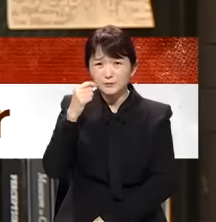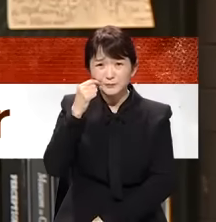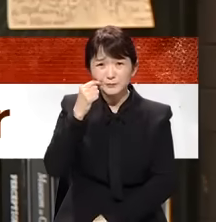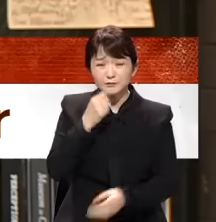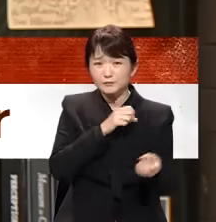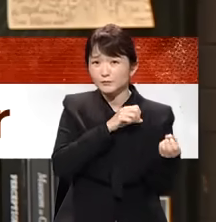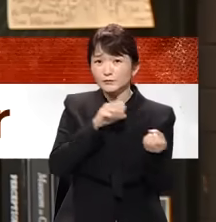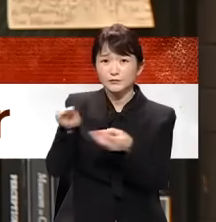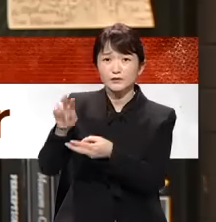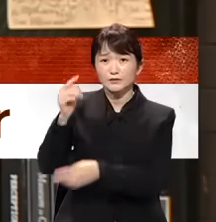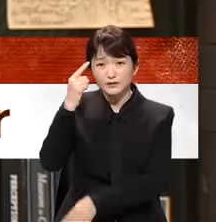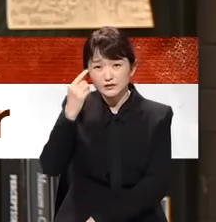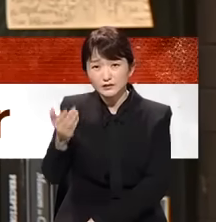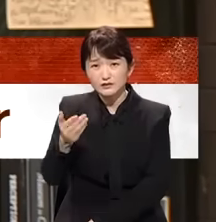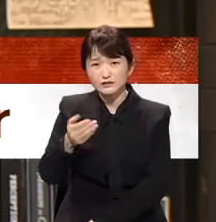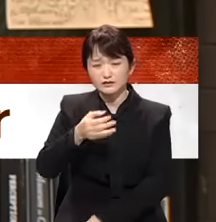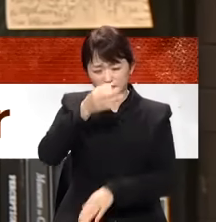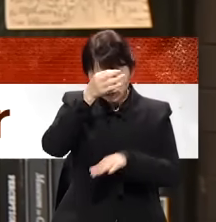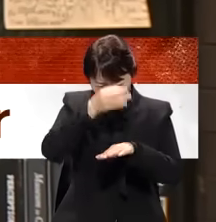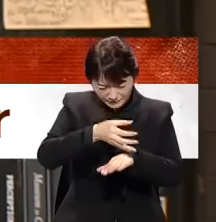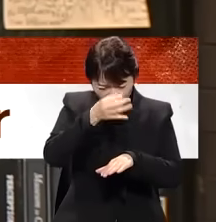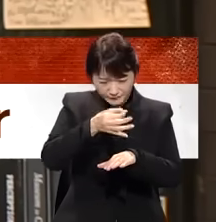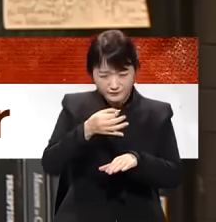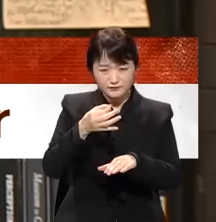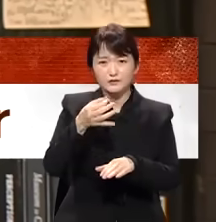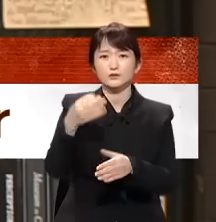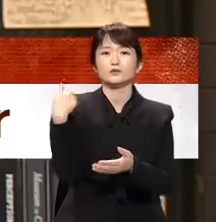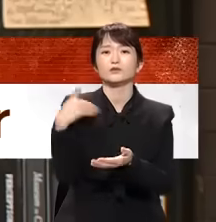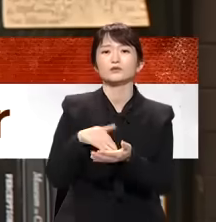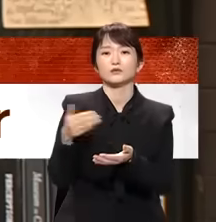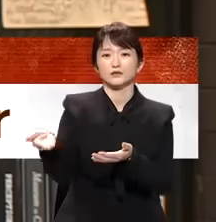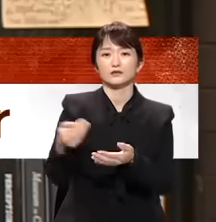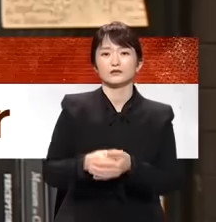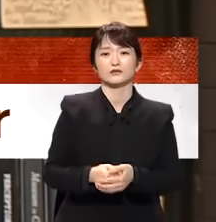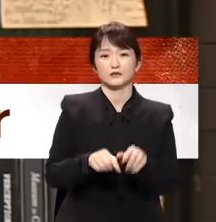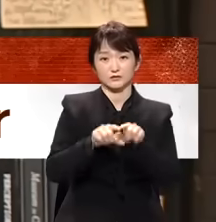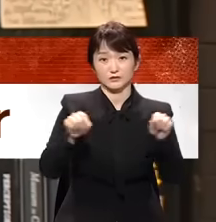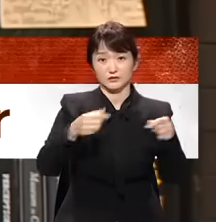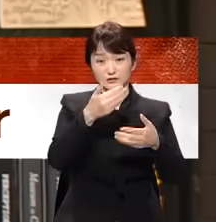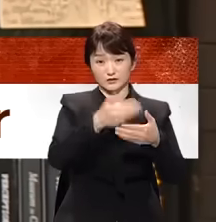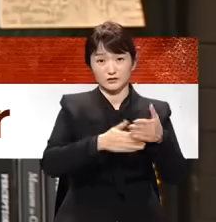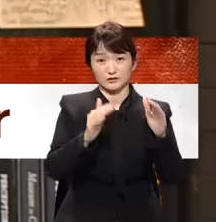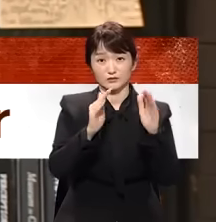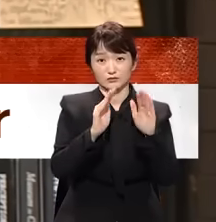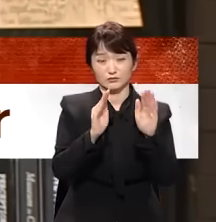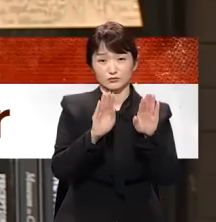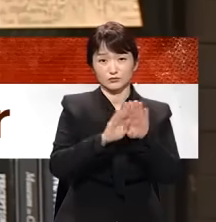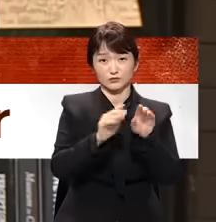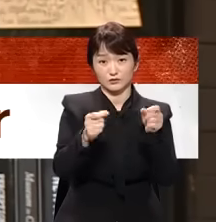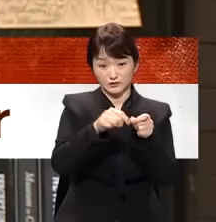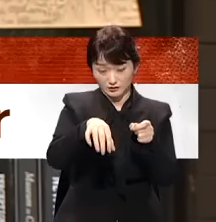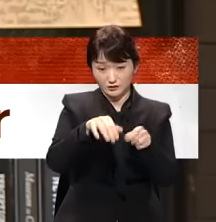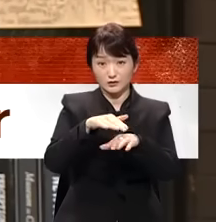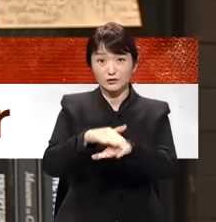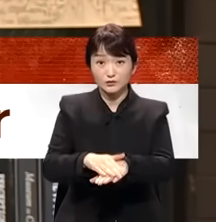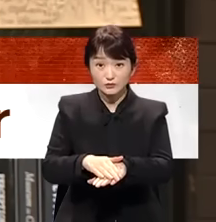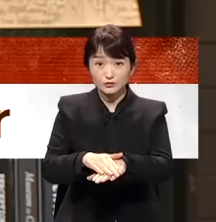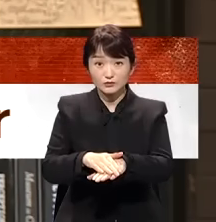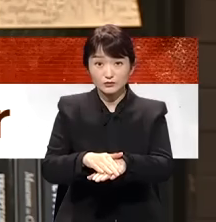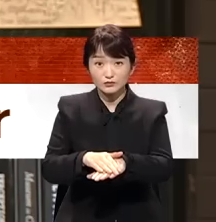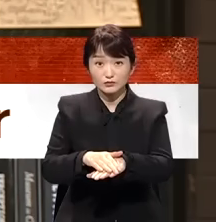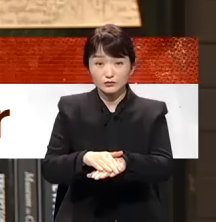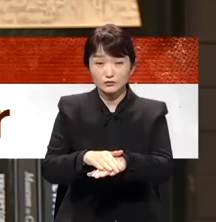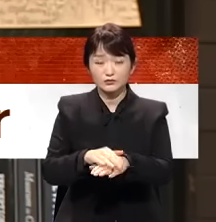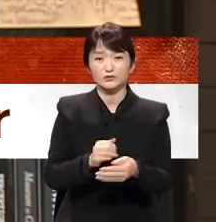보내도 되는 거예요 아우 죄송합니다 환불해 드릴테니까 그 남기신 음식 문앞에 어 놔 주십시오 해서